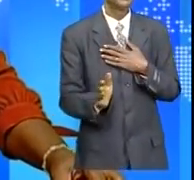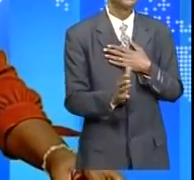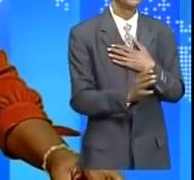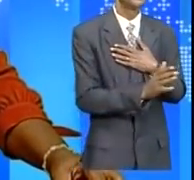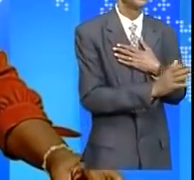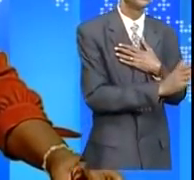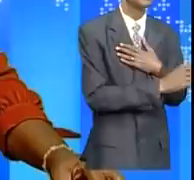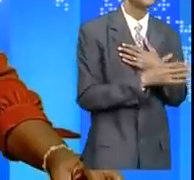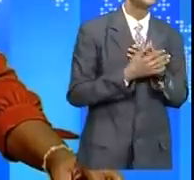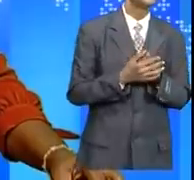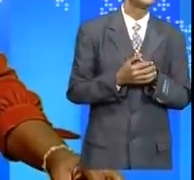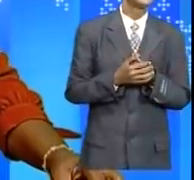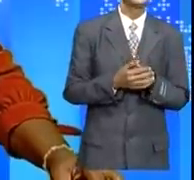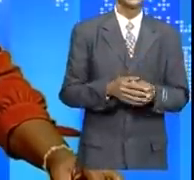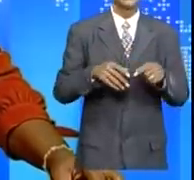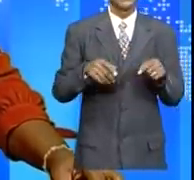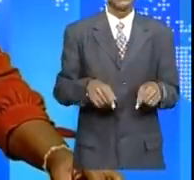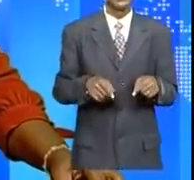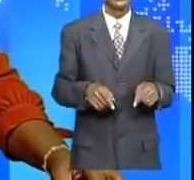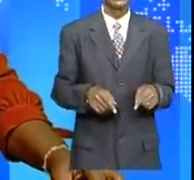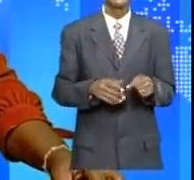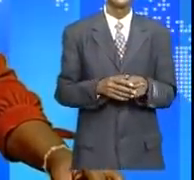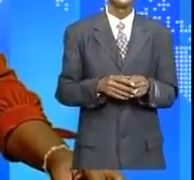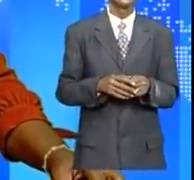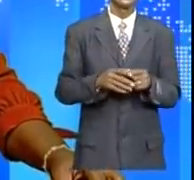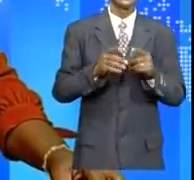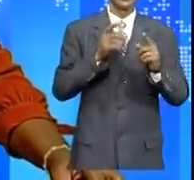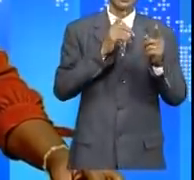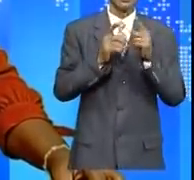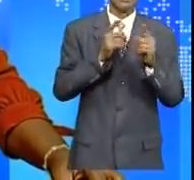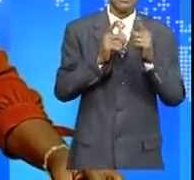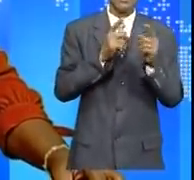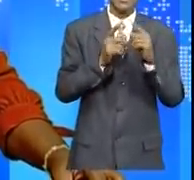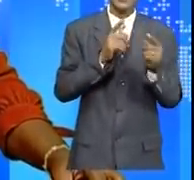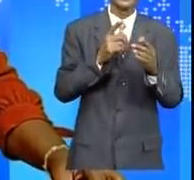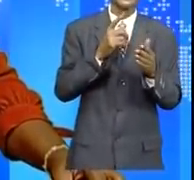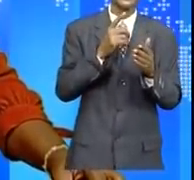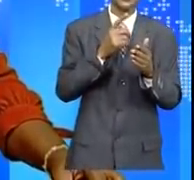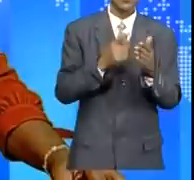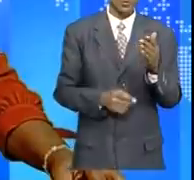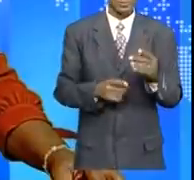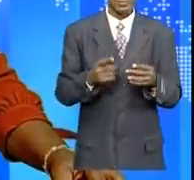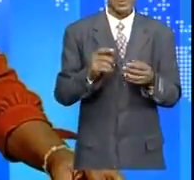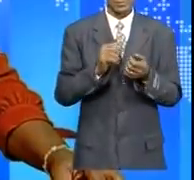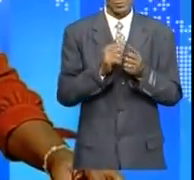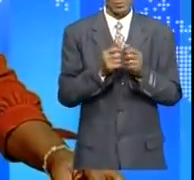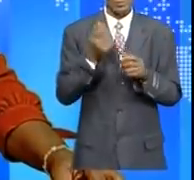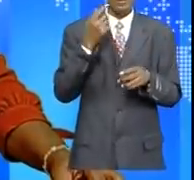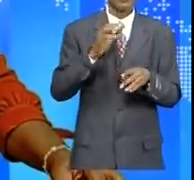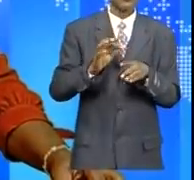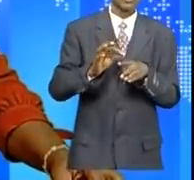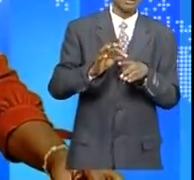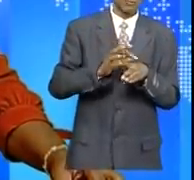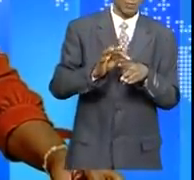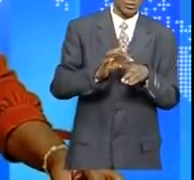mise en place du comité technique de la stratégie sectorielle de l'éducation et de la formation pour la ville de Kinshasa.